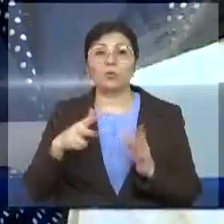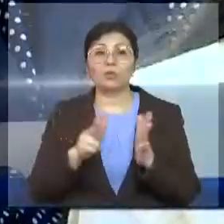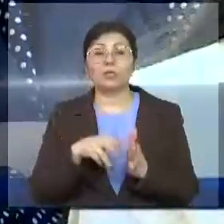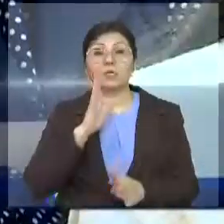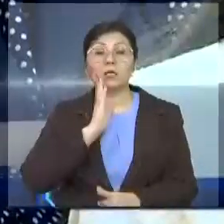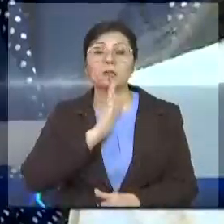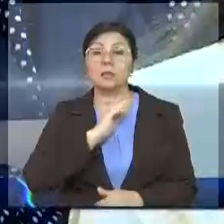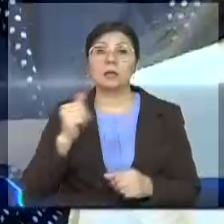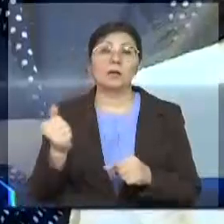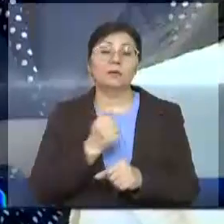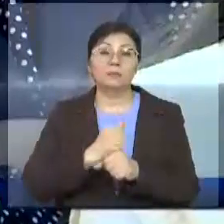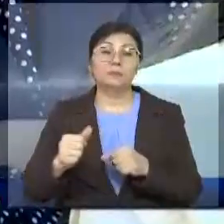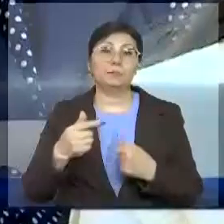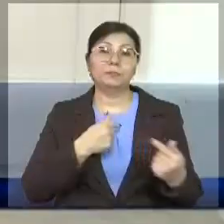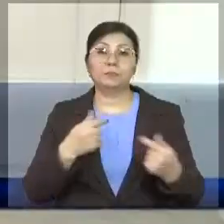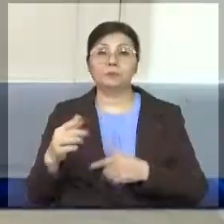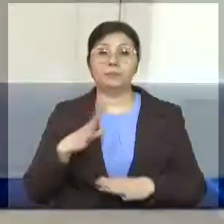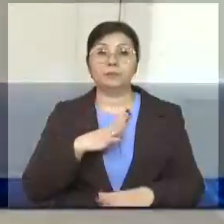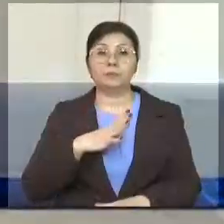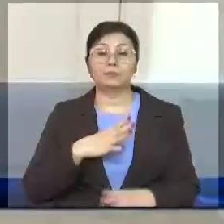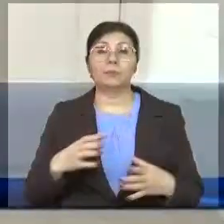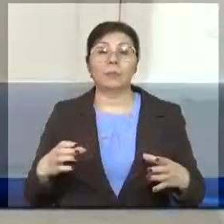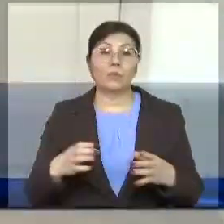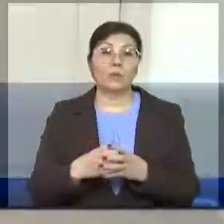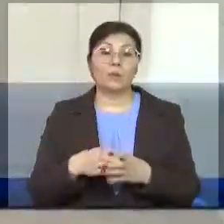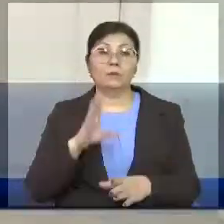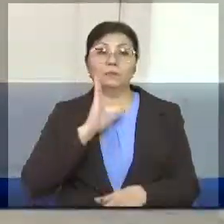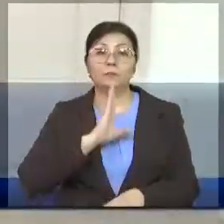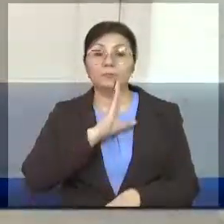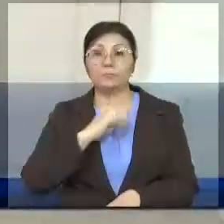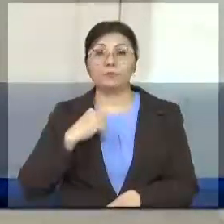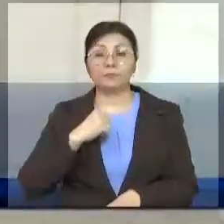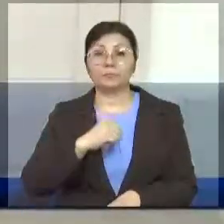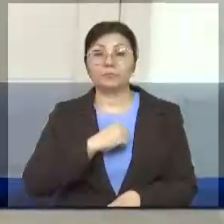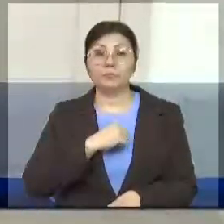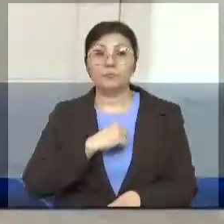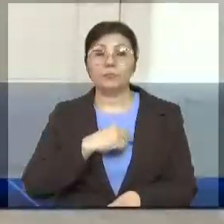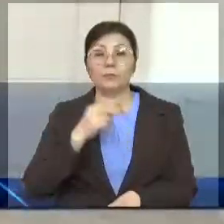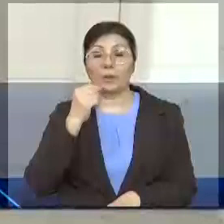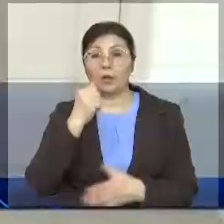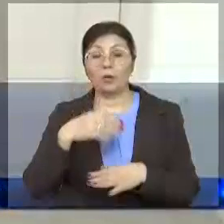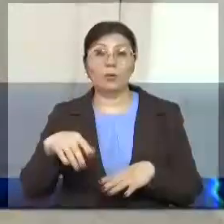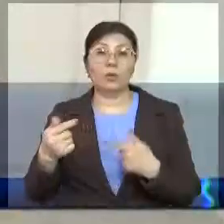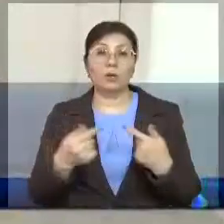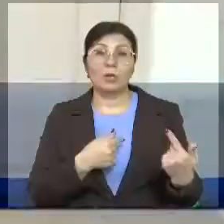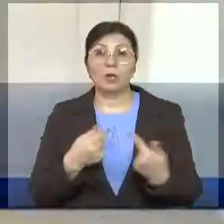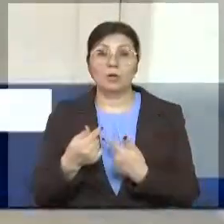әйел зорлық-зомбылықтың құрбаны болған. Қоғамда әйелдер бұл өзінің жаңағы күйеуінен жәбір көріп